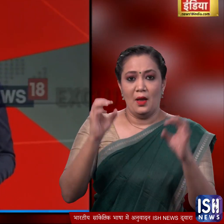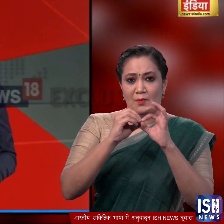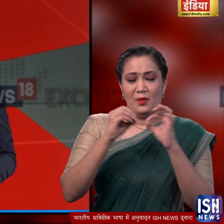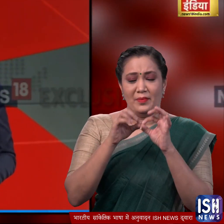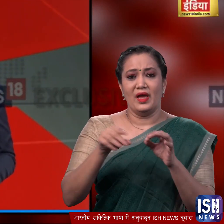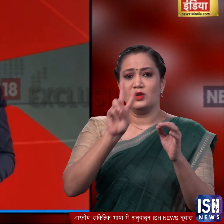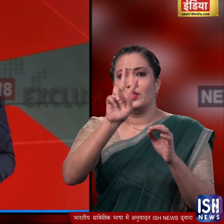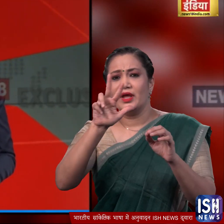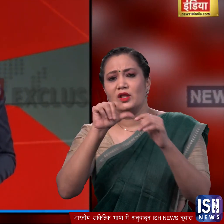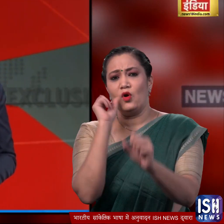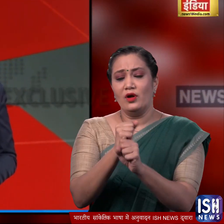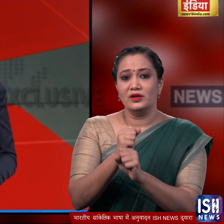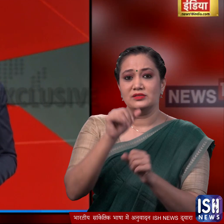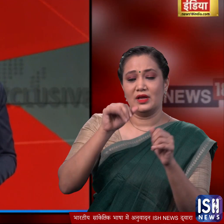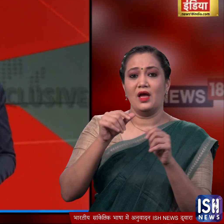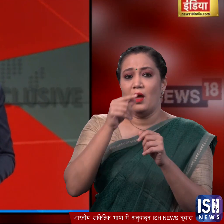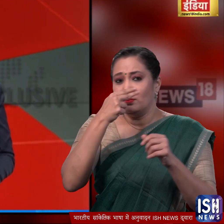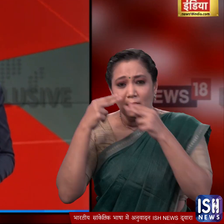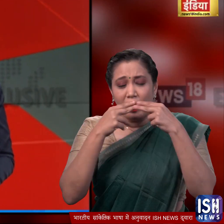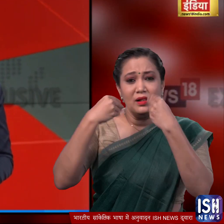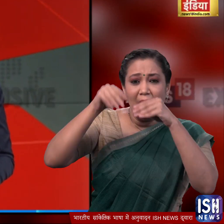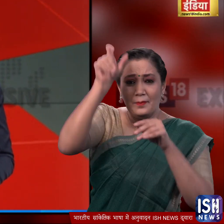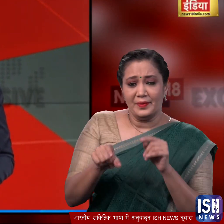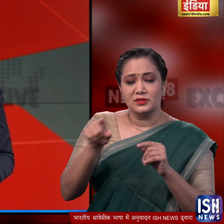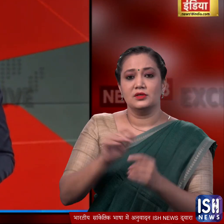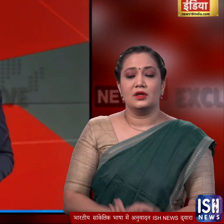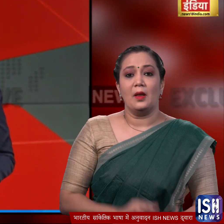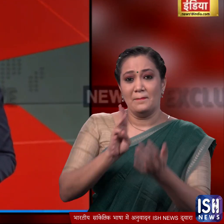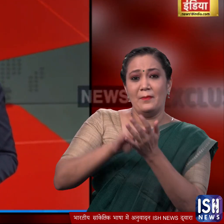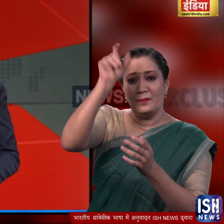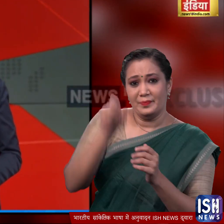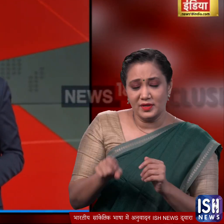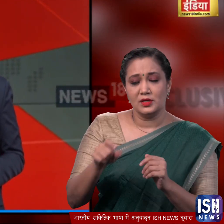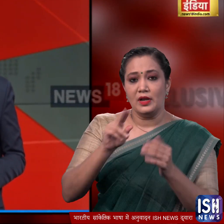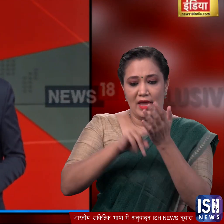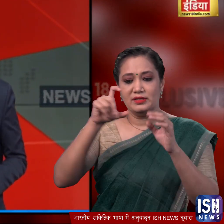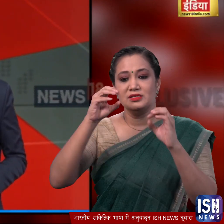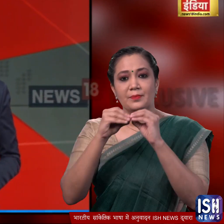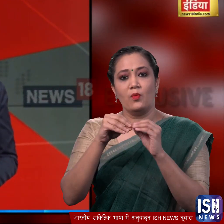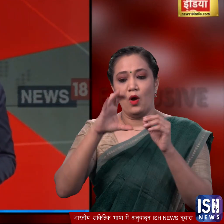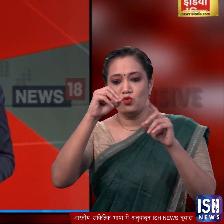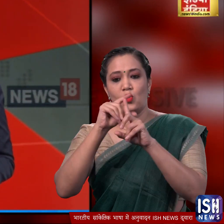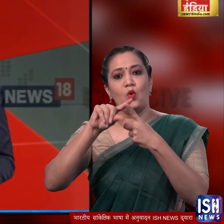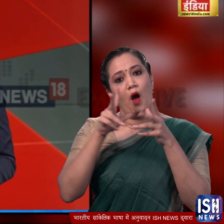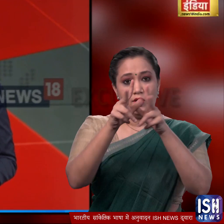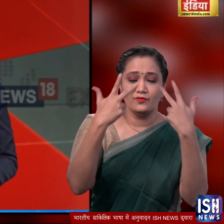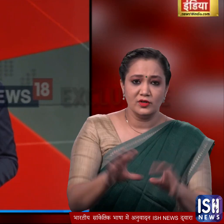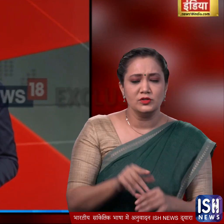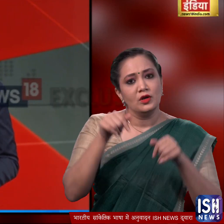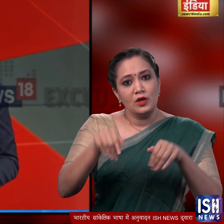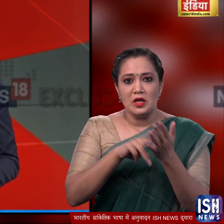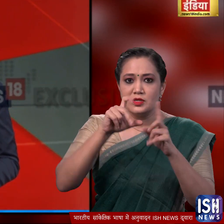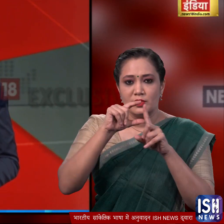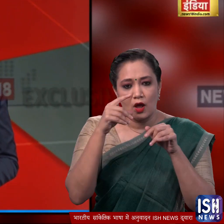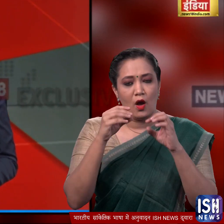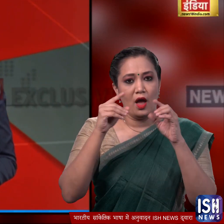अगस्त को ड्रग्स केस में पकड़े गए तस्कर अजय राजू सिंह उर्फ मामू ने पूछताछ में एनसीबी को कोडवर्ड बताए, जिनका एनसीबी ने